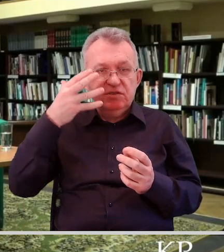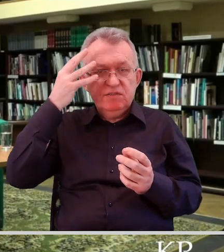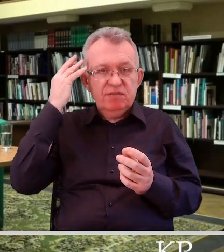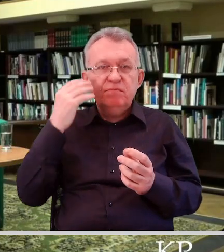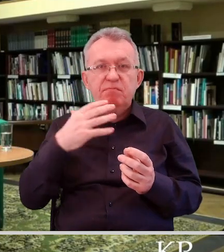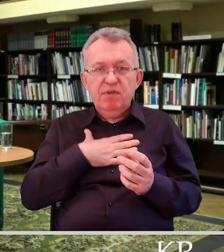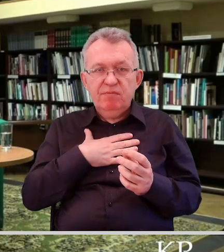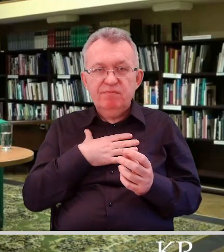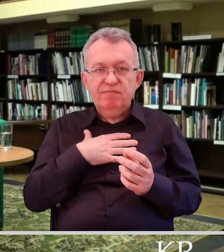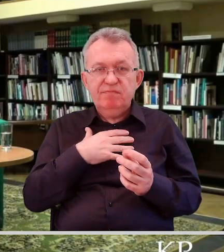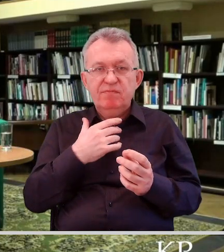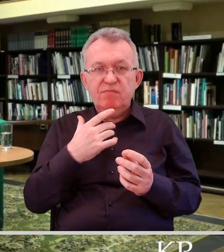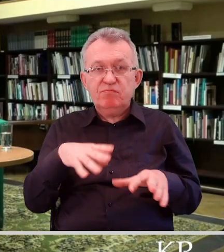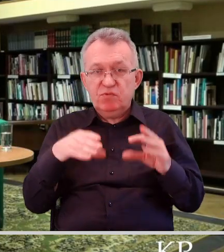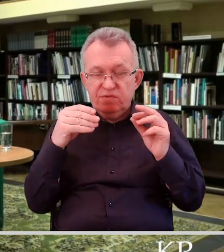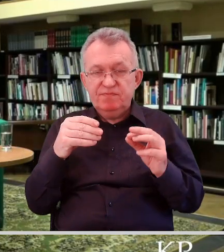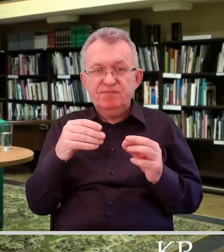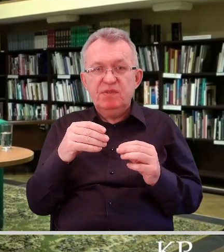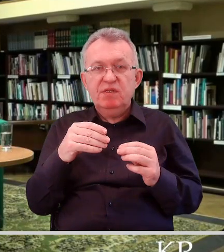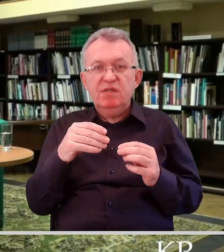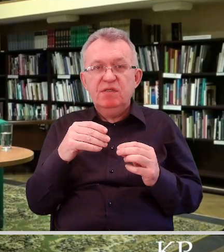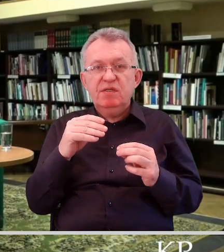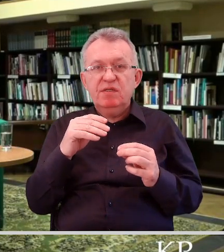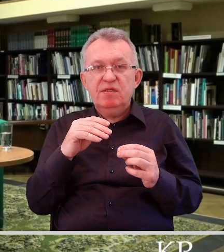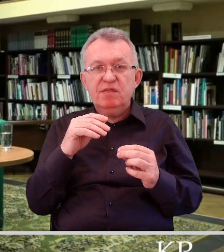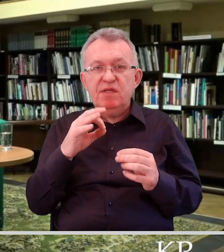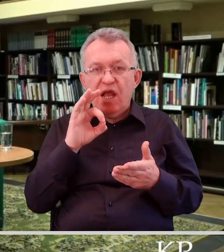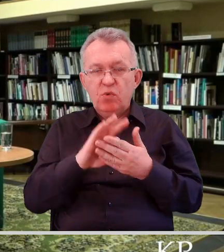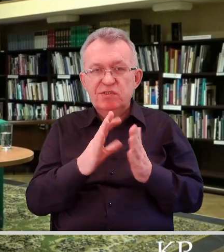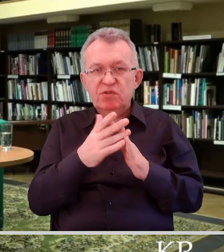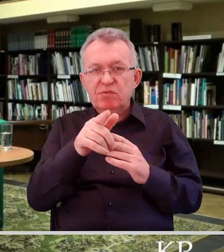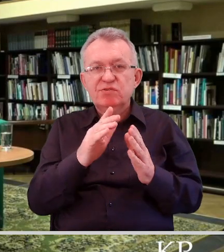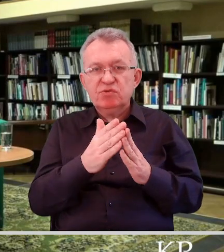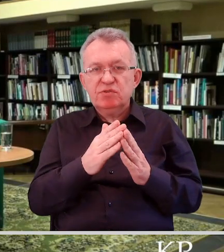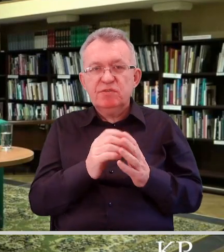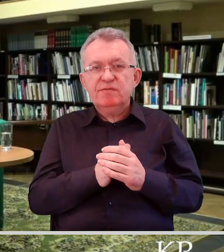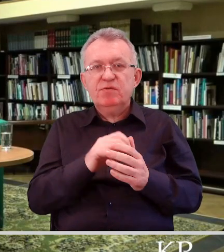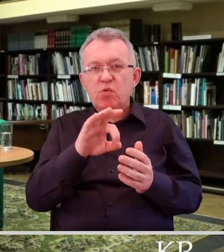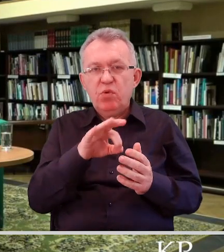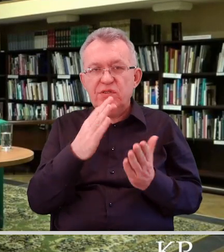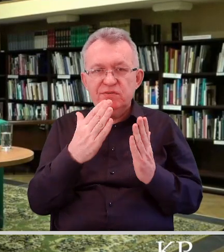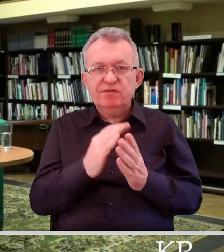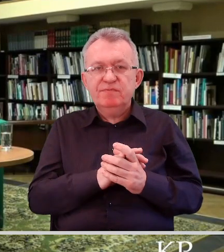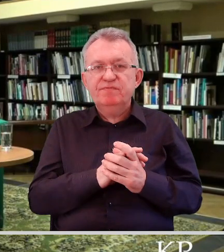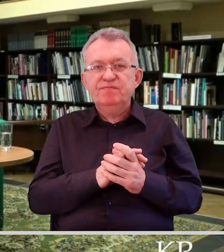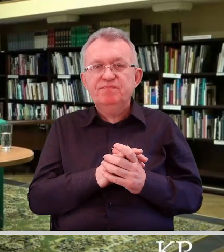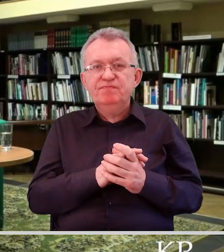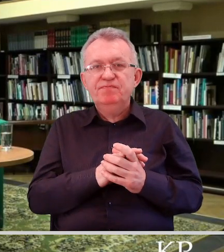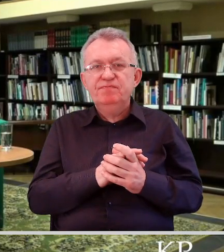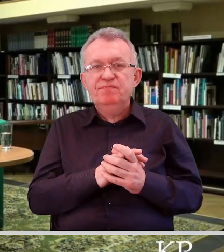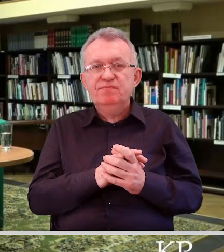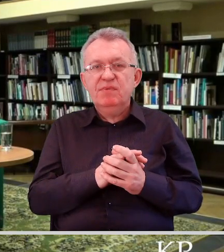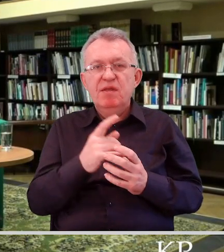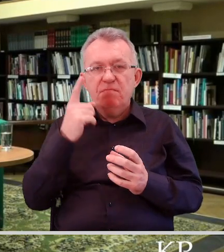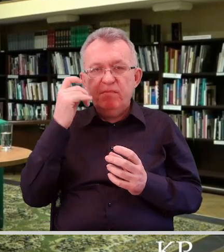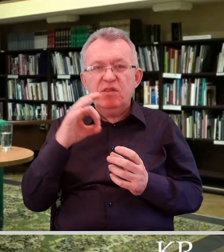włosy, to pamiętam, że bąknęłam na ten temat. Akurat czytałam tą książkę, która leżała w kuchni i